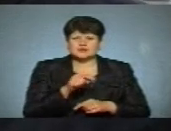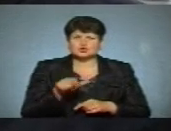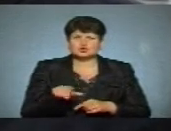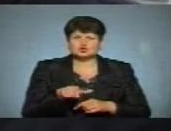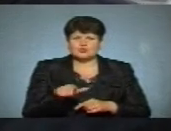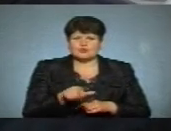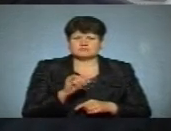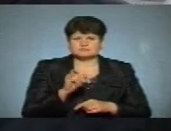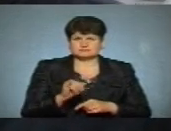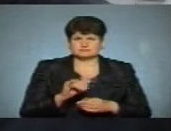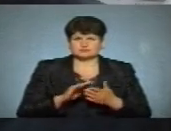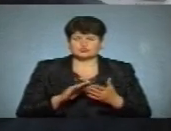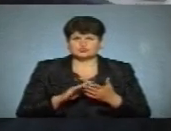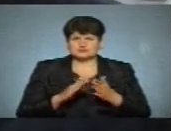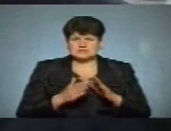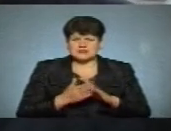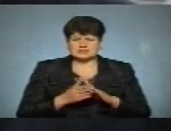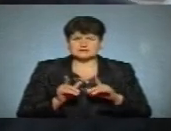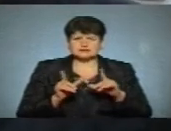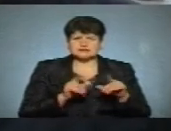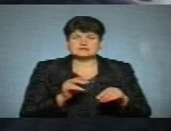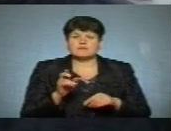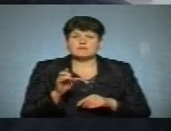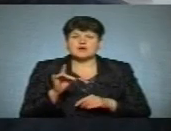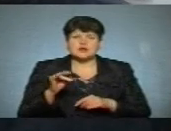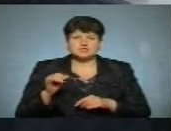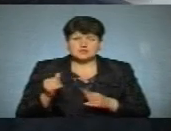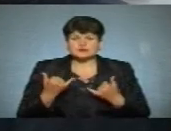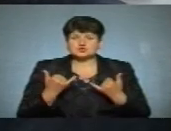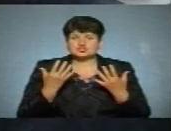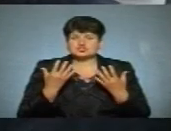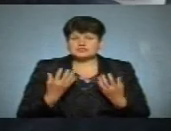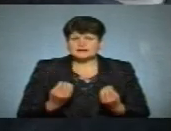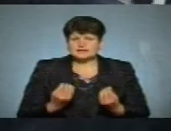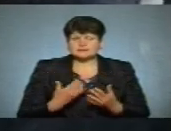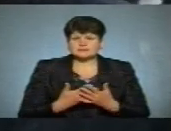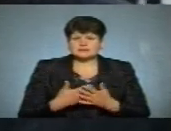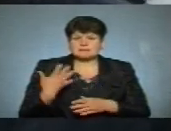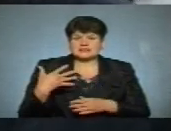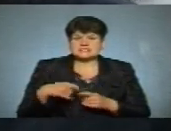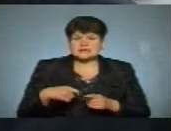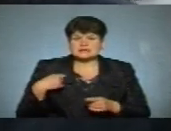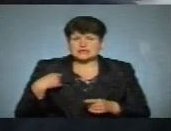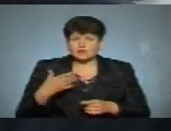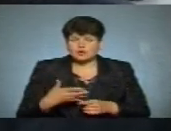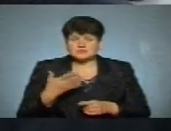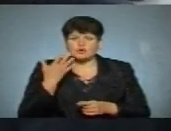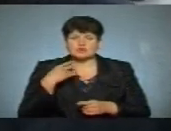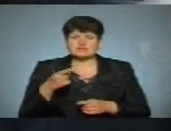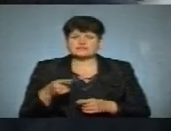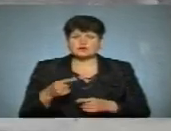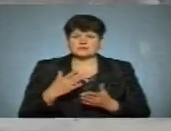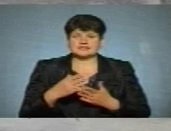край незадовільному стані. І добиратися в Бережани на сьогоднішній день близько 50 кілометрів, коли в Тернопіль